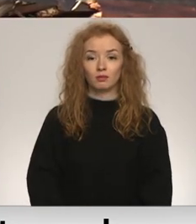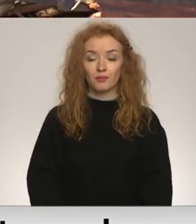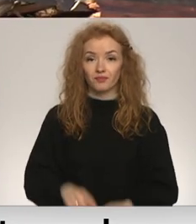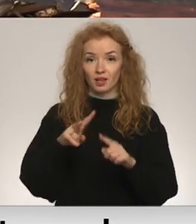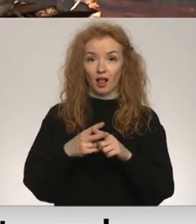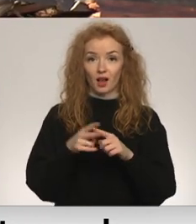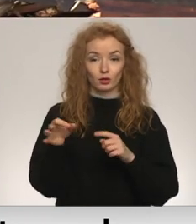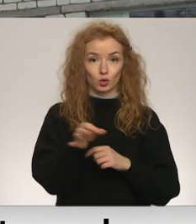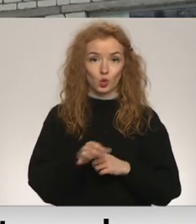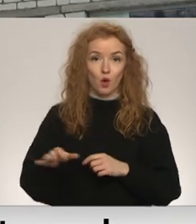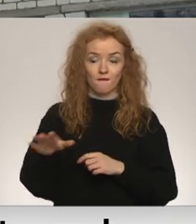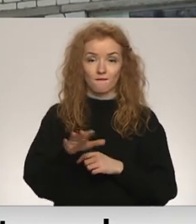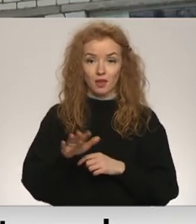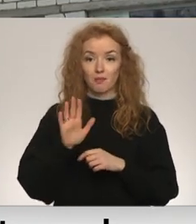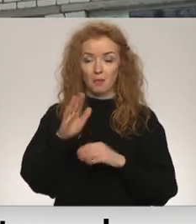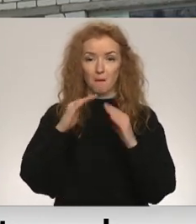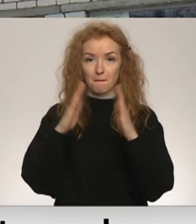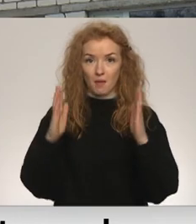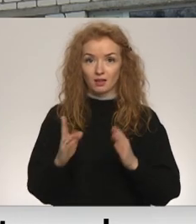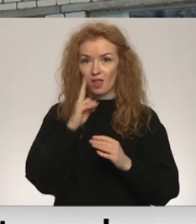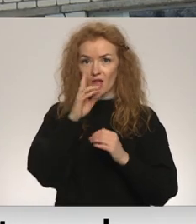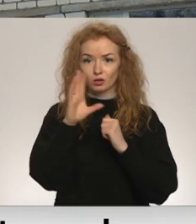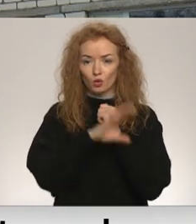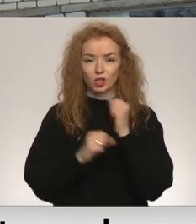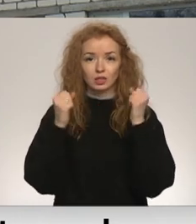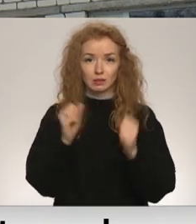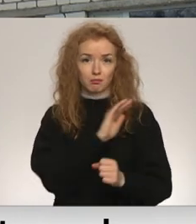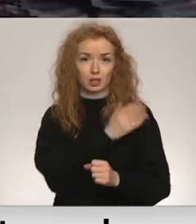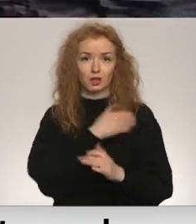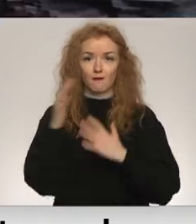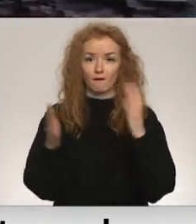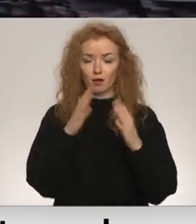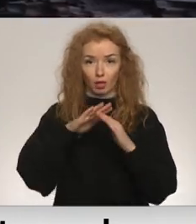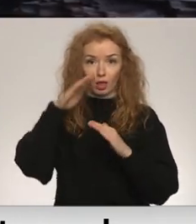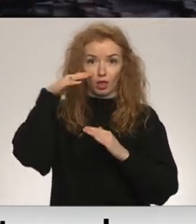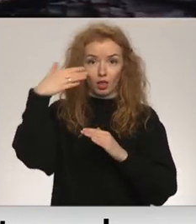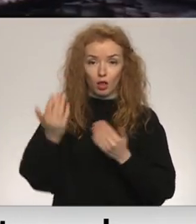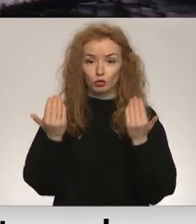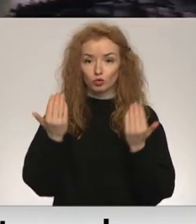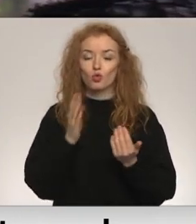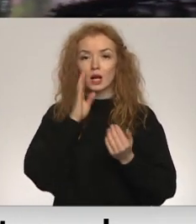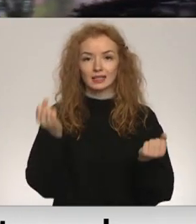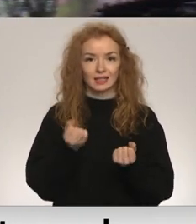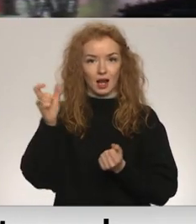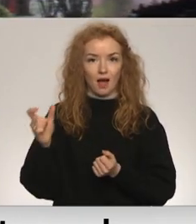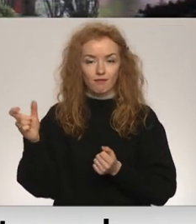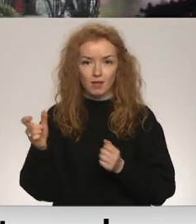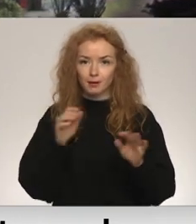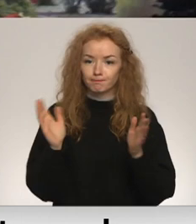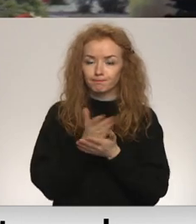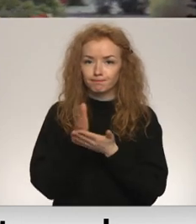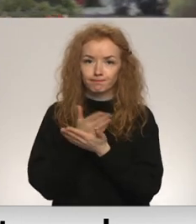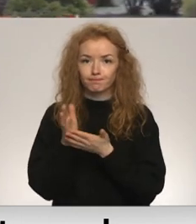Jelgavas novada Jaunpēterniekos pie mājas, kam nedēļas nogalē spēcīgais vējš norāva daļu jumta, šorīt rosās strādnieki. Jumta paliek